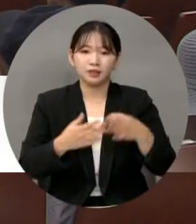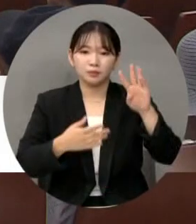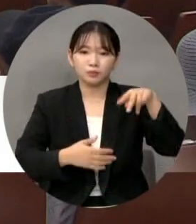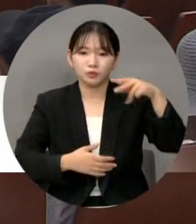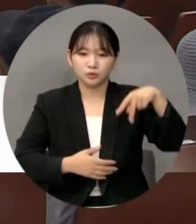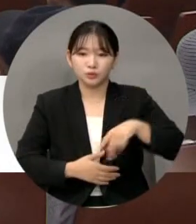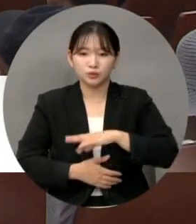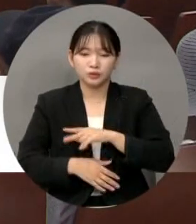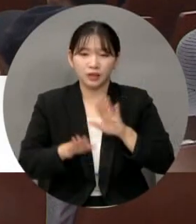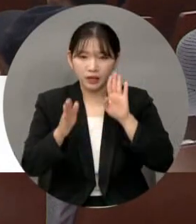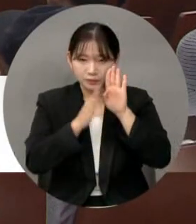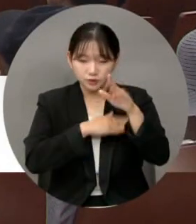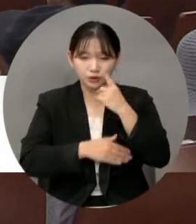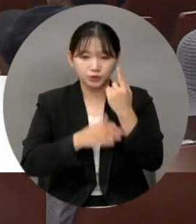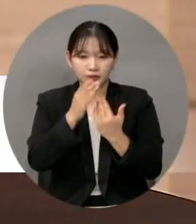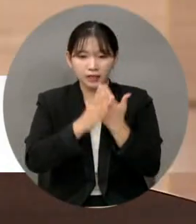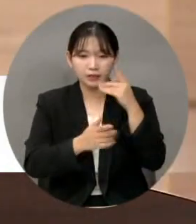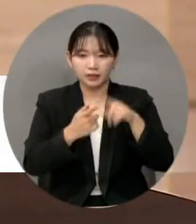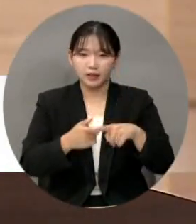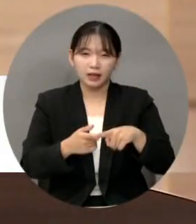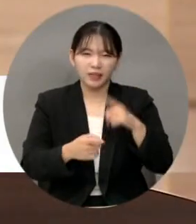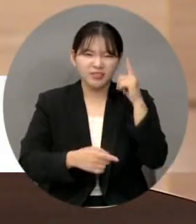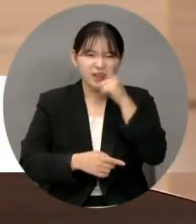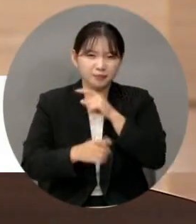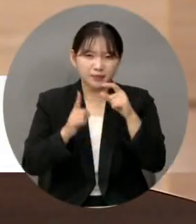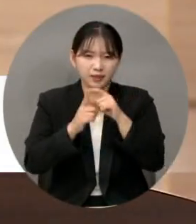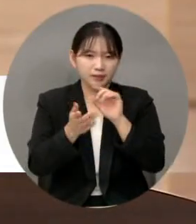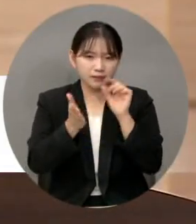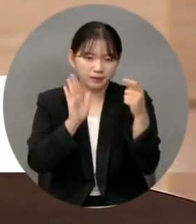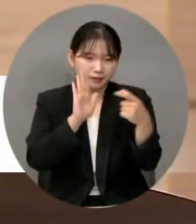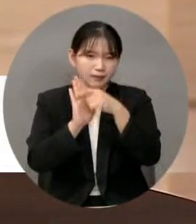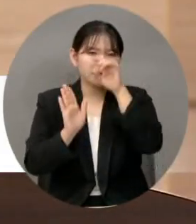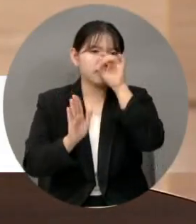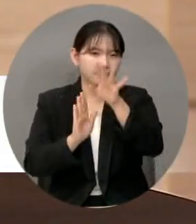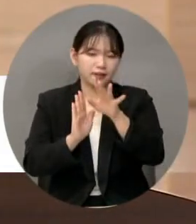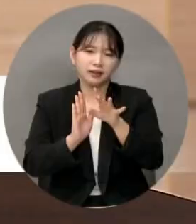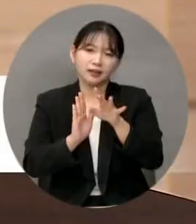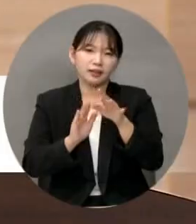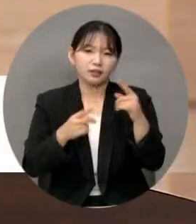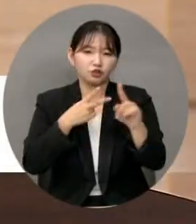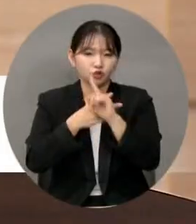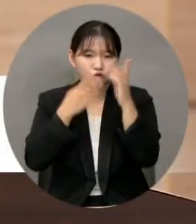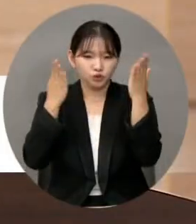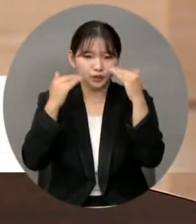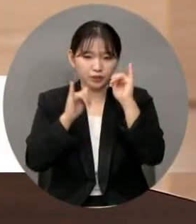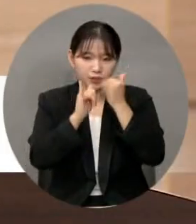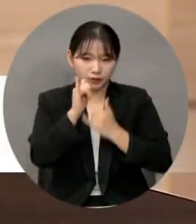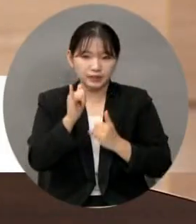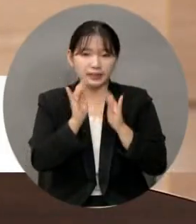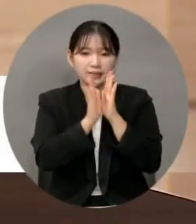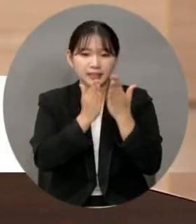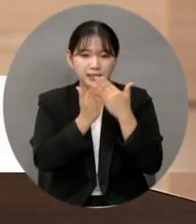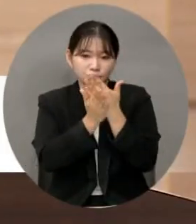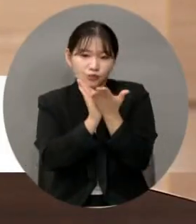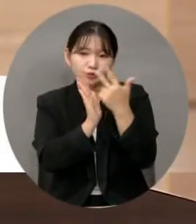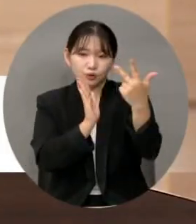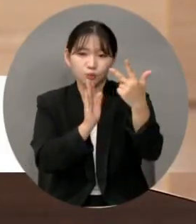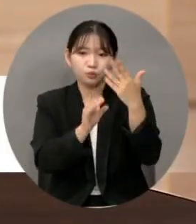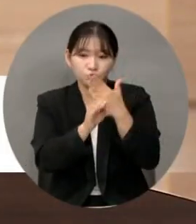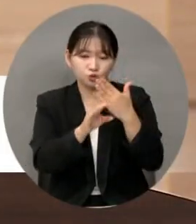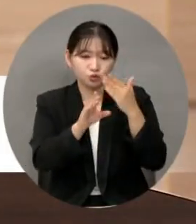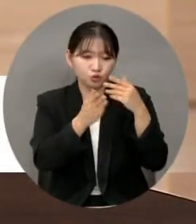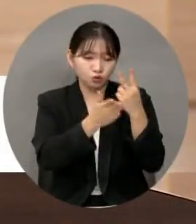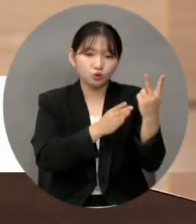의원은 앞으로 여순 사건에 대한 부적절한 기술은 없어야 할 것이라며 중학교 역사 교과서 일곱 종 중 두